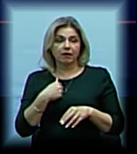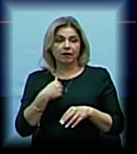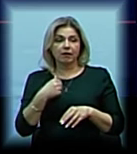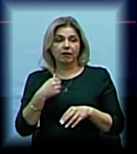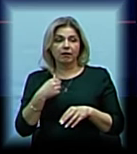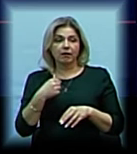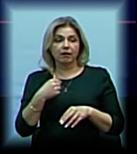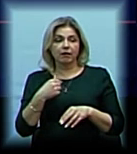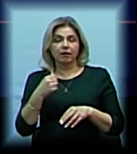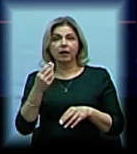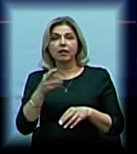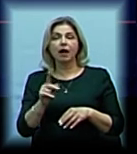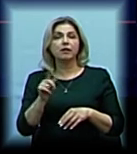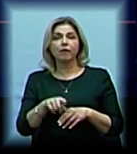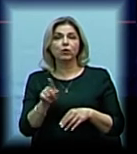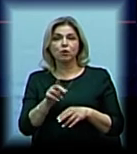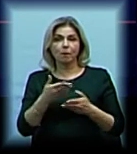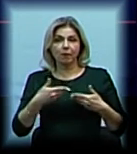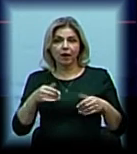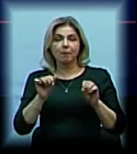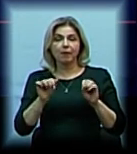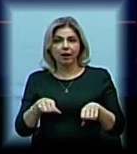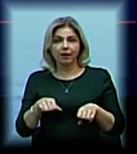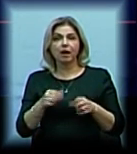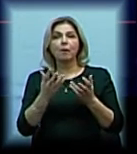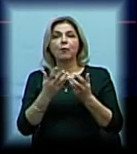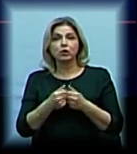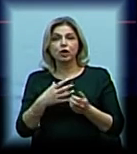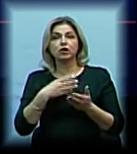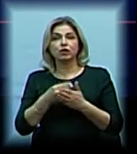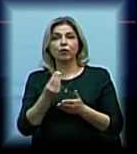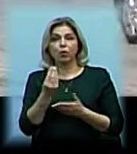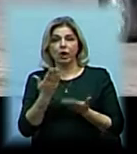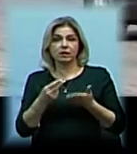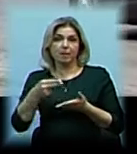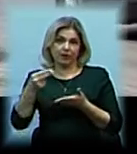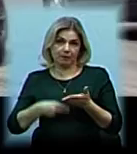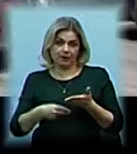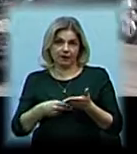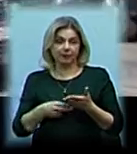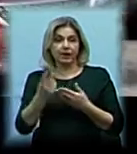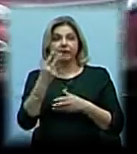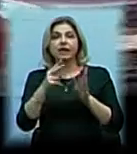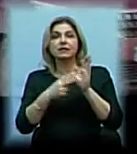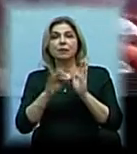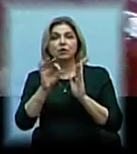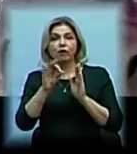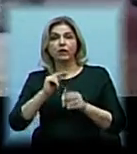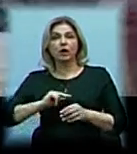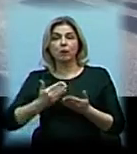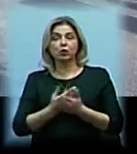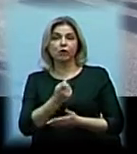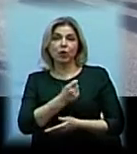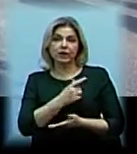глава адміністрації. Для того, щоб ми могли получити свої гроші, щоб вони підписали документи. Нагадаємо, 27 жовтня співробітники